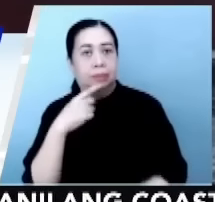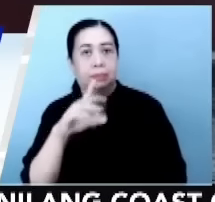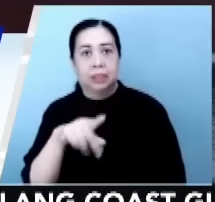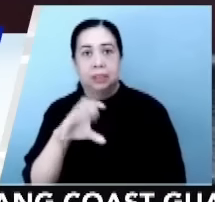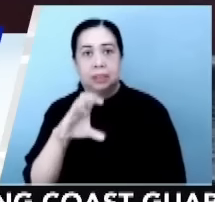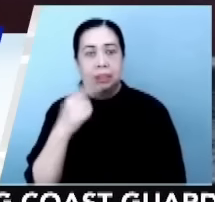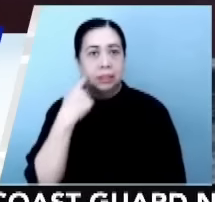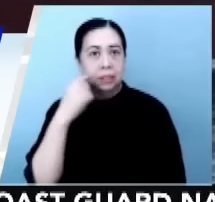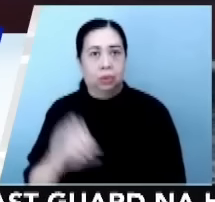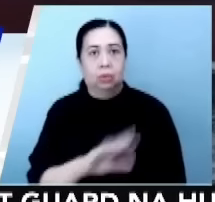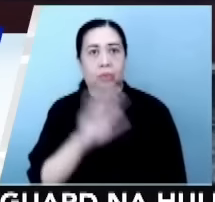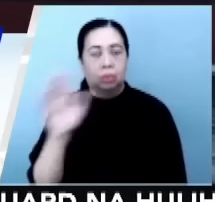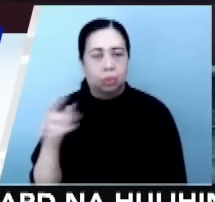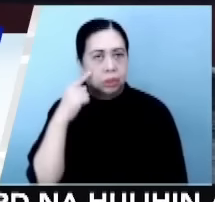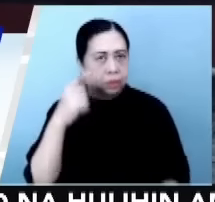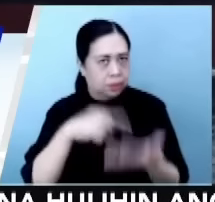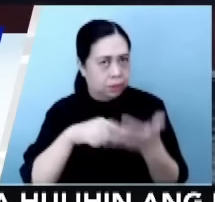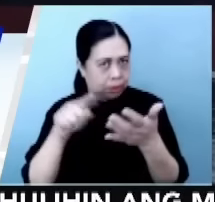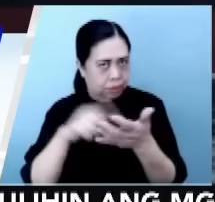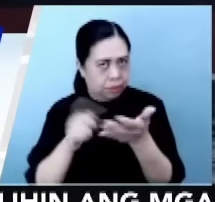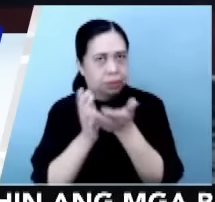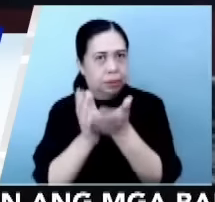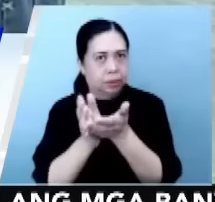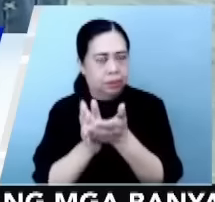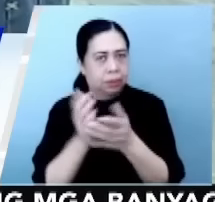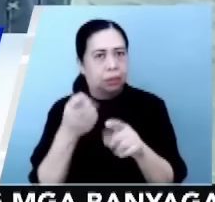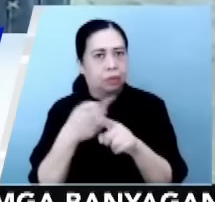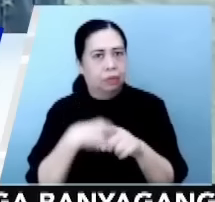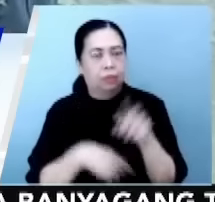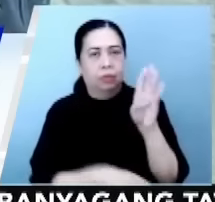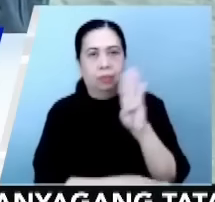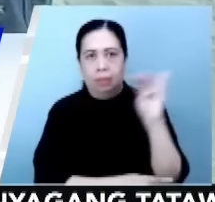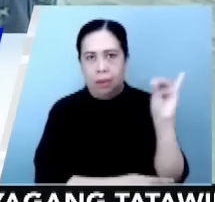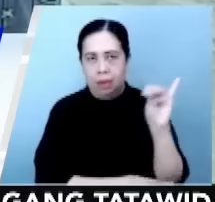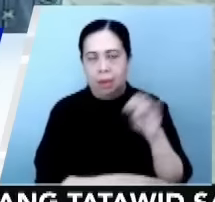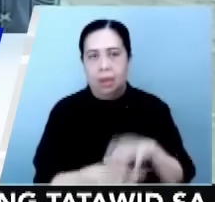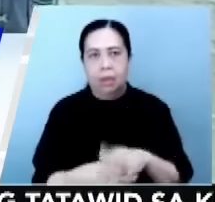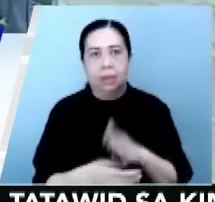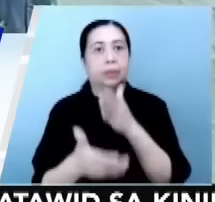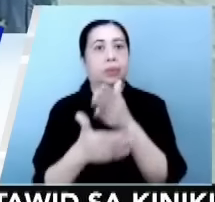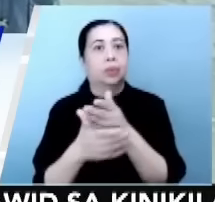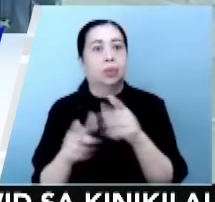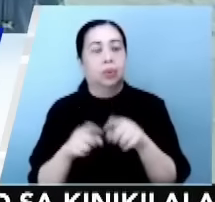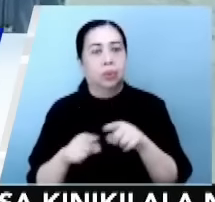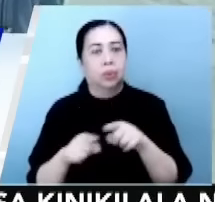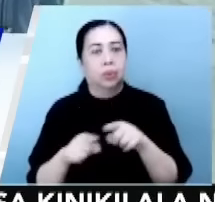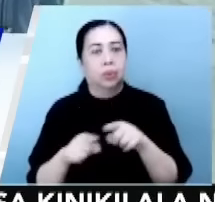nag-inspeksyon sa barko ang mga taga buur of immigration nagpunta na rin sa San Felipe ang mga tauhan ng Zambales provincial